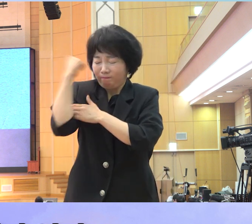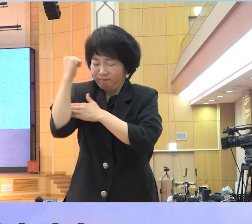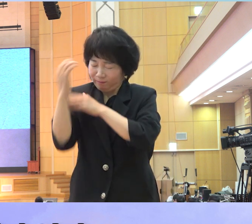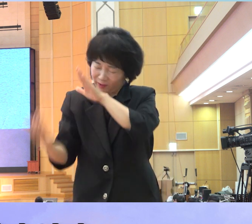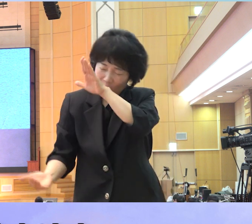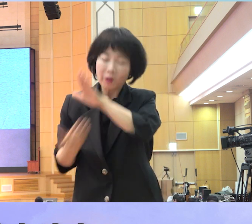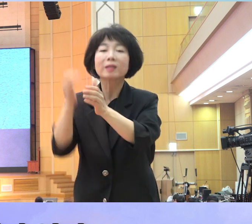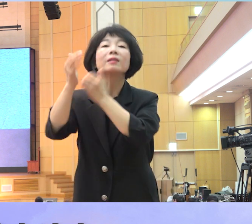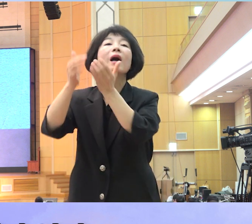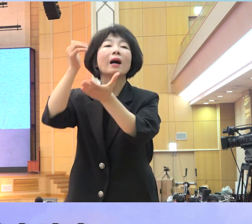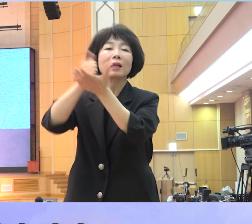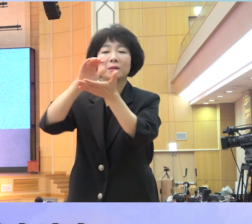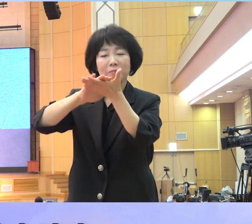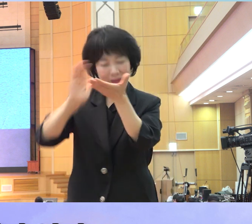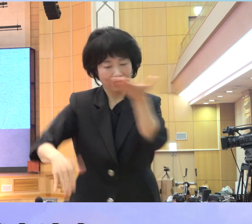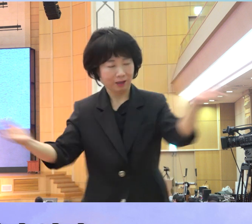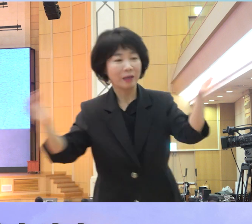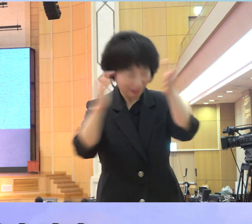전지전능하시다.